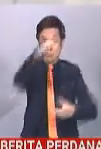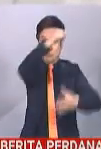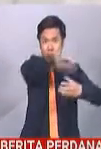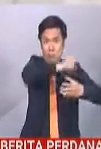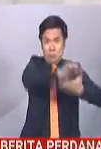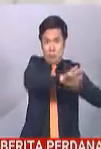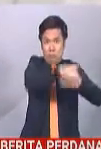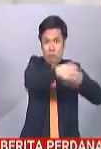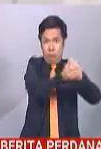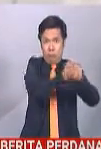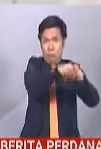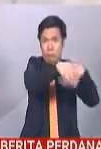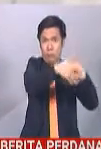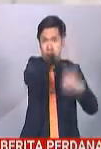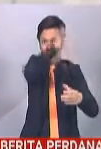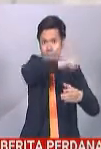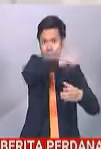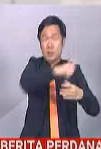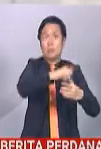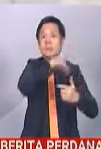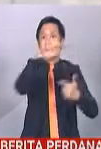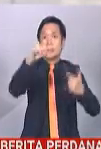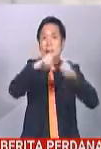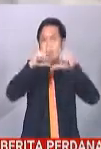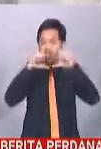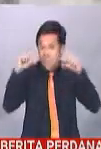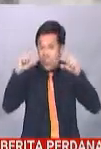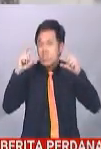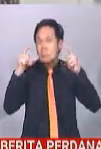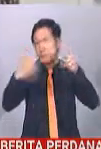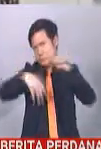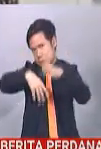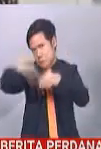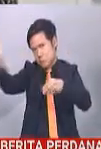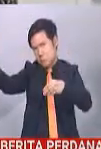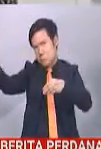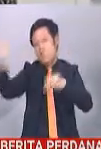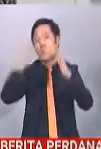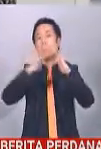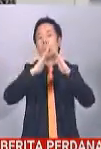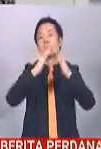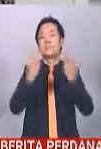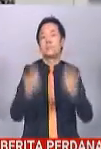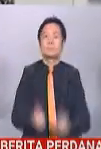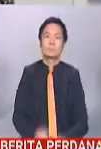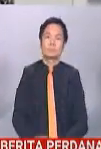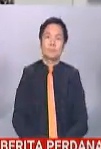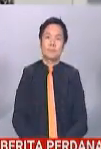sanitizer ni dengan mask kalau keluar.